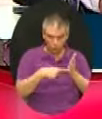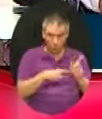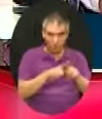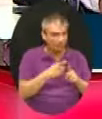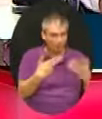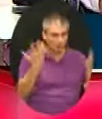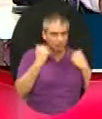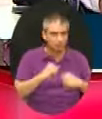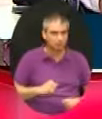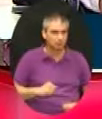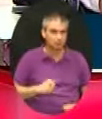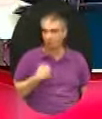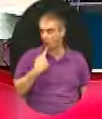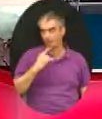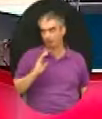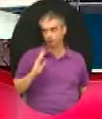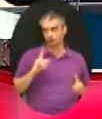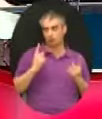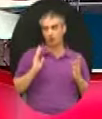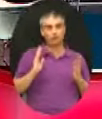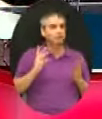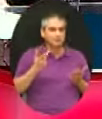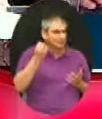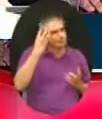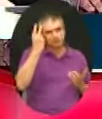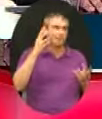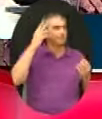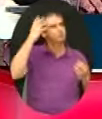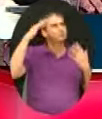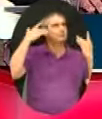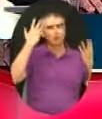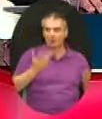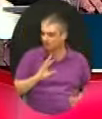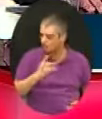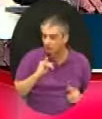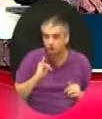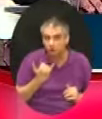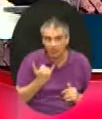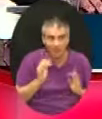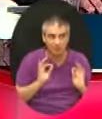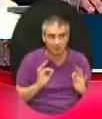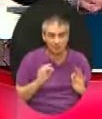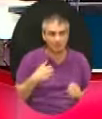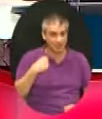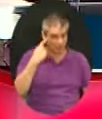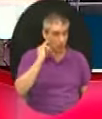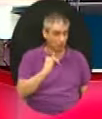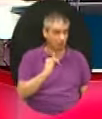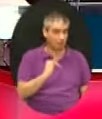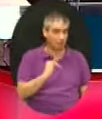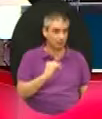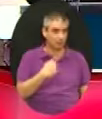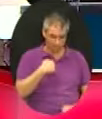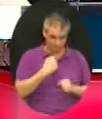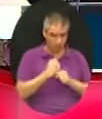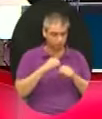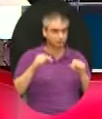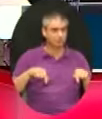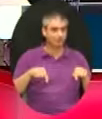כזאת? אין. אני לא אמרתי שזה קורה כבר. כי זה סתם ספקולציה. מה שכן בפועל, כי אני יודע את זה, כי זה מה אני עושה